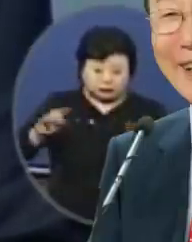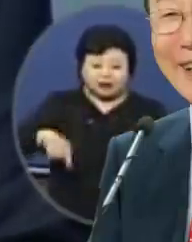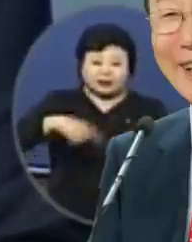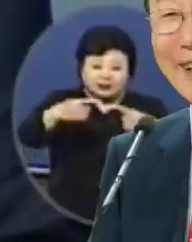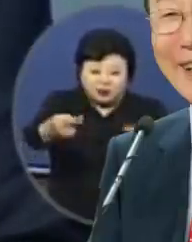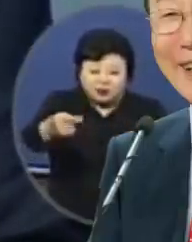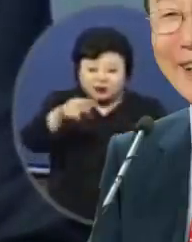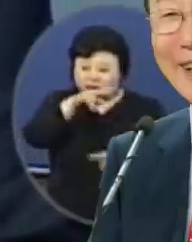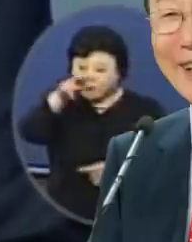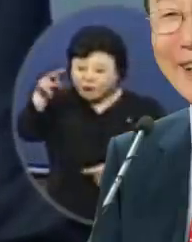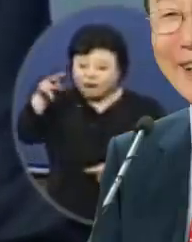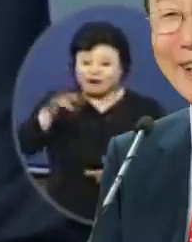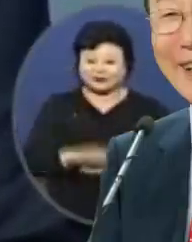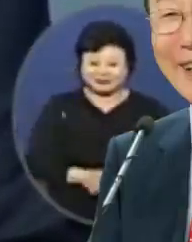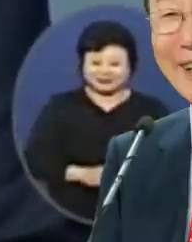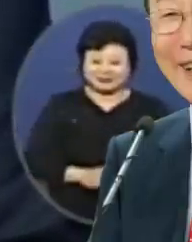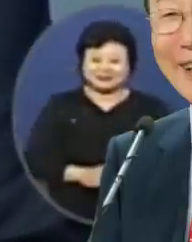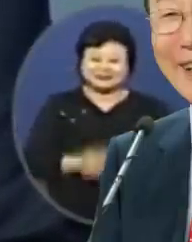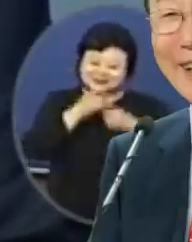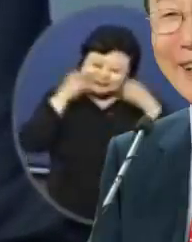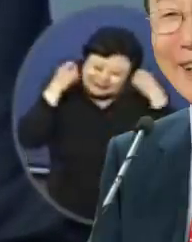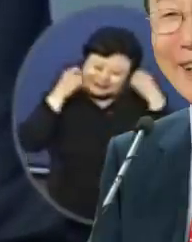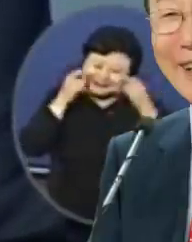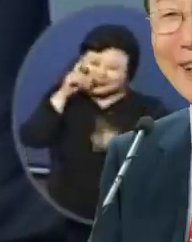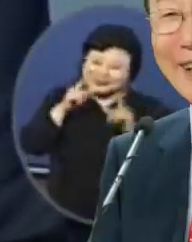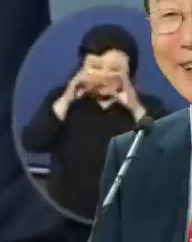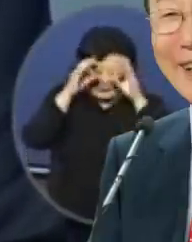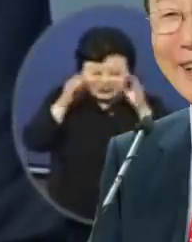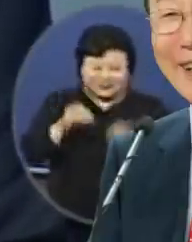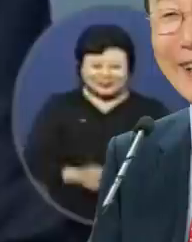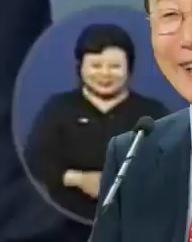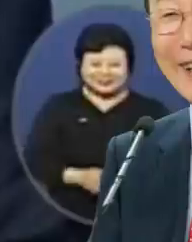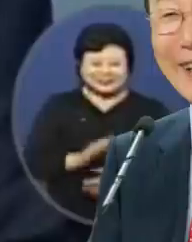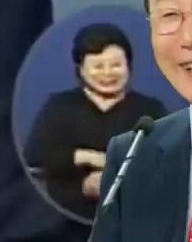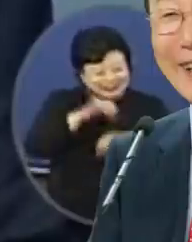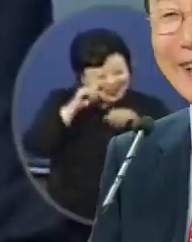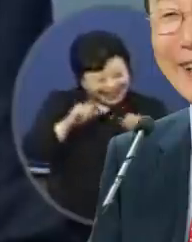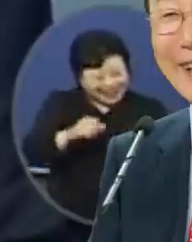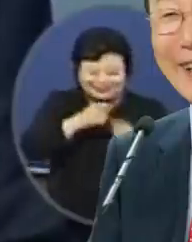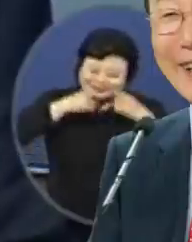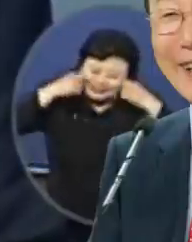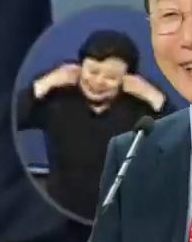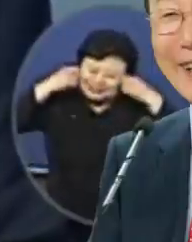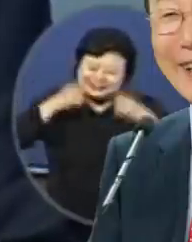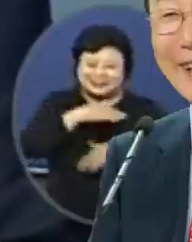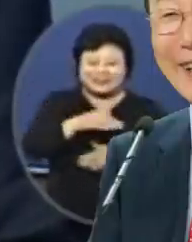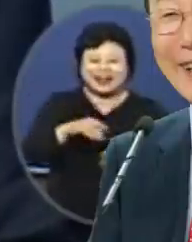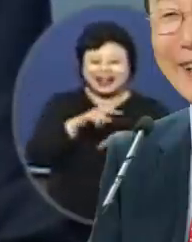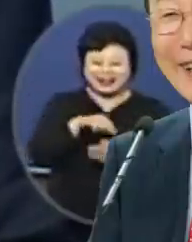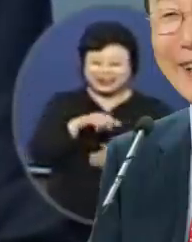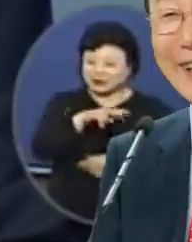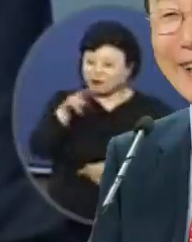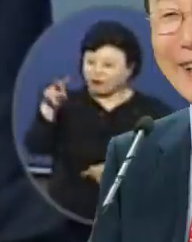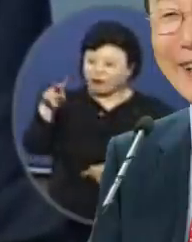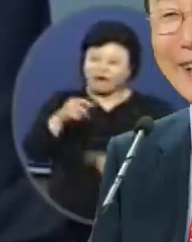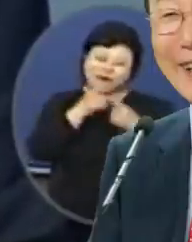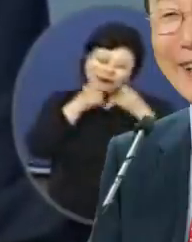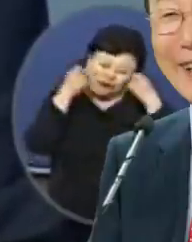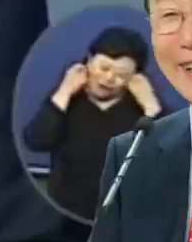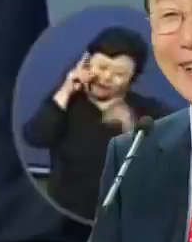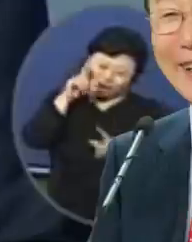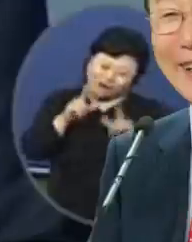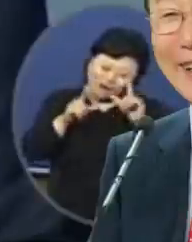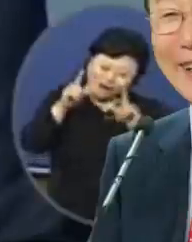들어오면서도 웰컴하고 웃는 자기 모습을 바라보고 할로 하고 들어오고, 방 안에 앉아서도 그걸 쳐보고